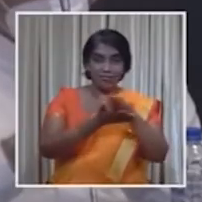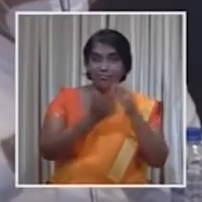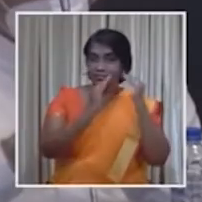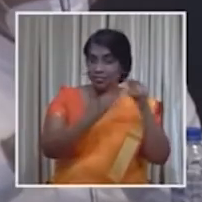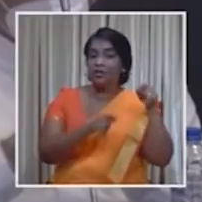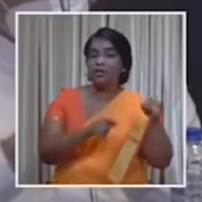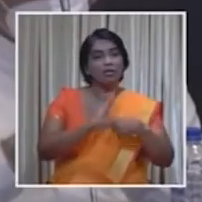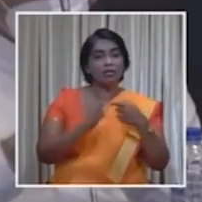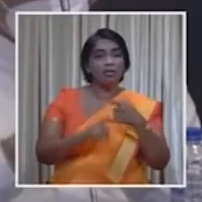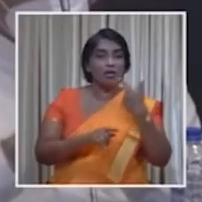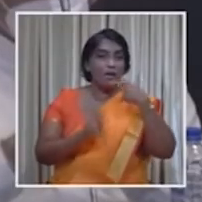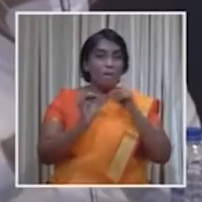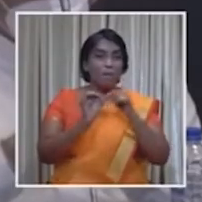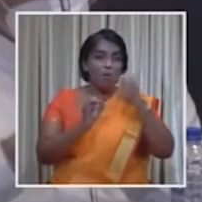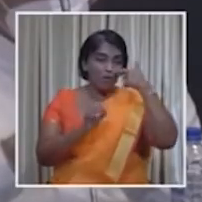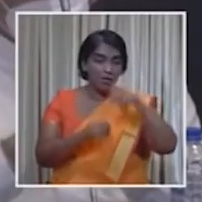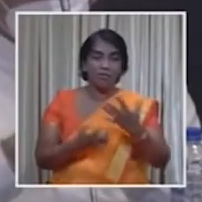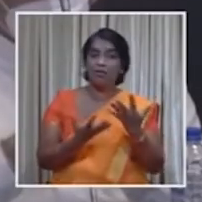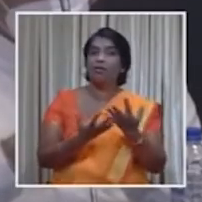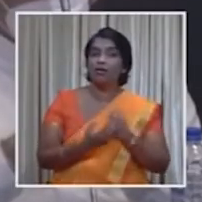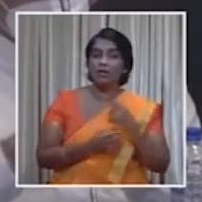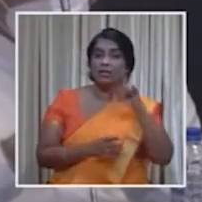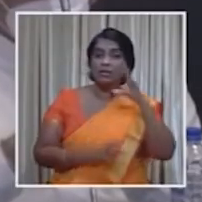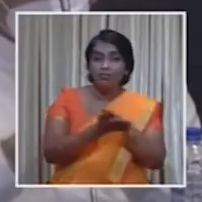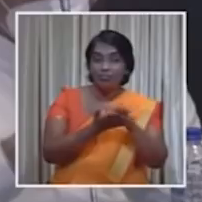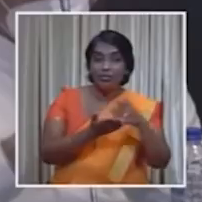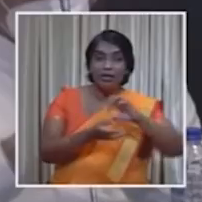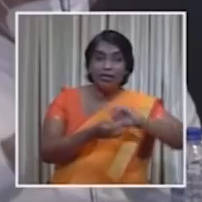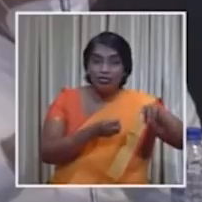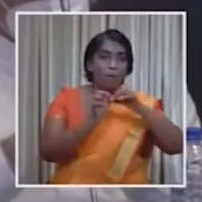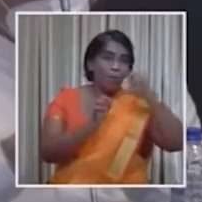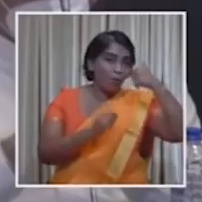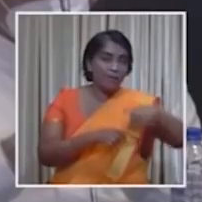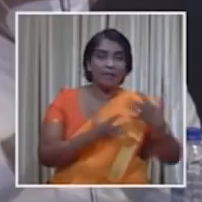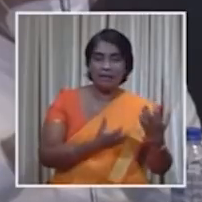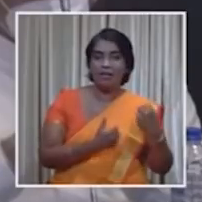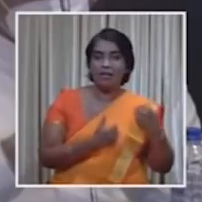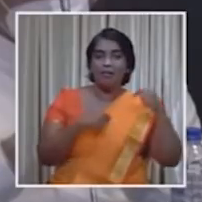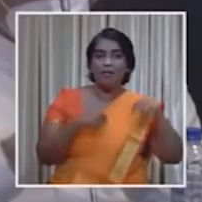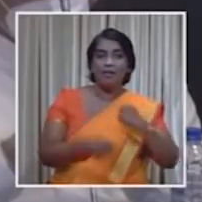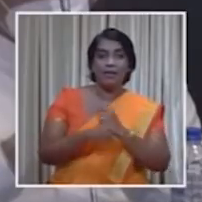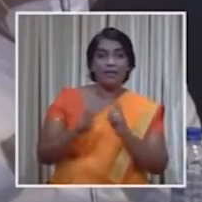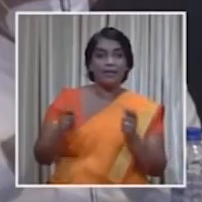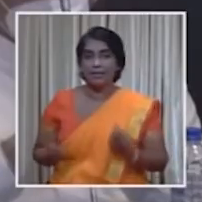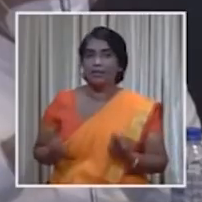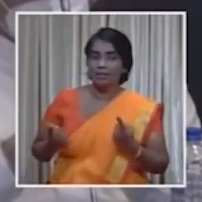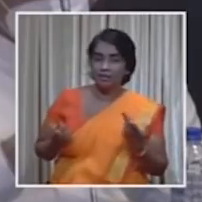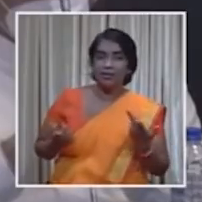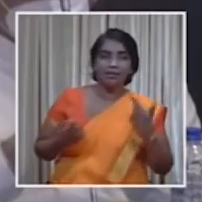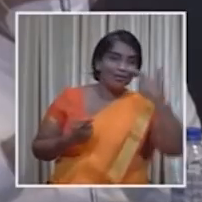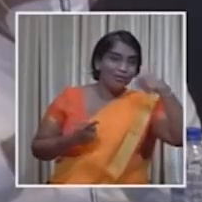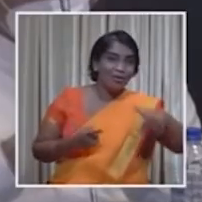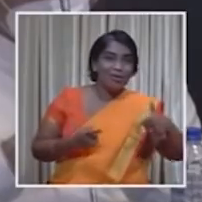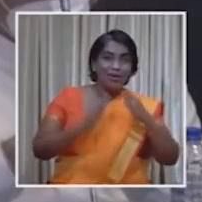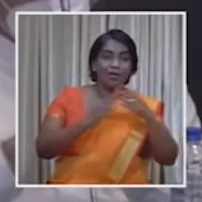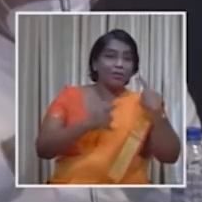අපේ රටේ භූමි තෙල් අවශ්‍ය ප්‍රමාණය 100%ක්ම හැදුවේ පිරිපහදුවේ. දැන් මොකද්ද වෙන්නේ? දැන් ගෑස් එකේ හිගේ නිසා මේ දිනවලත්